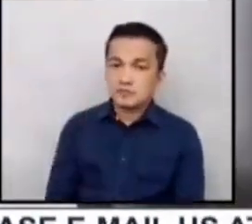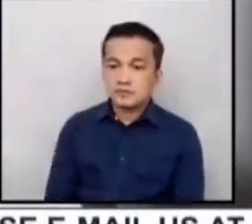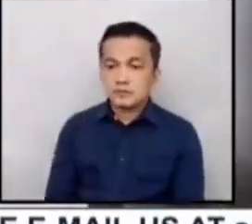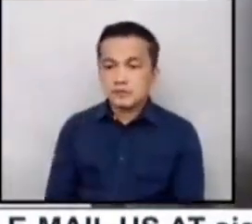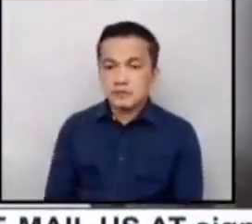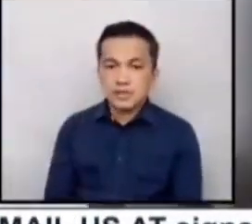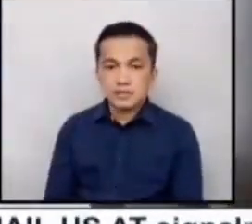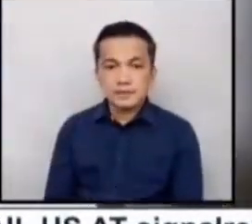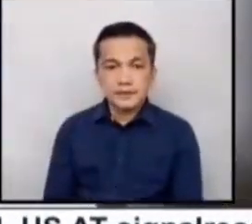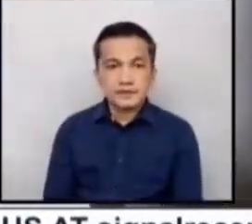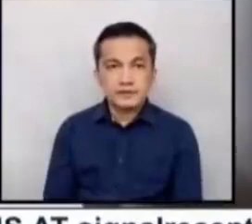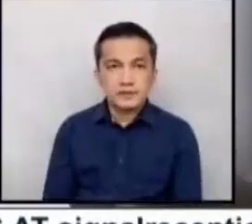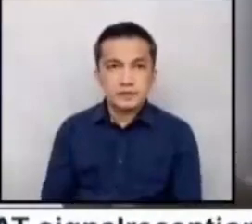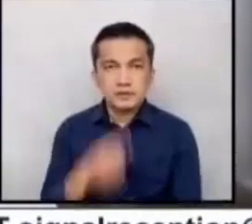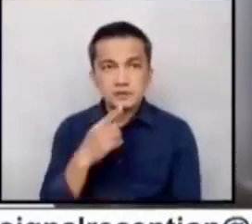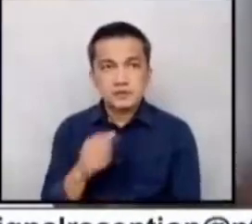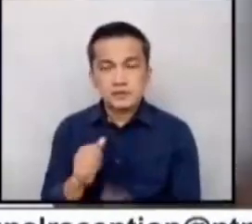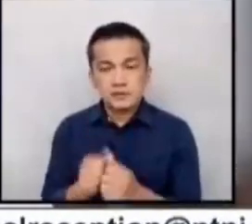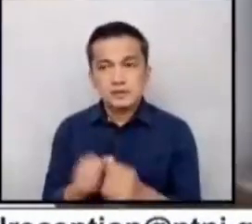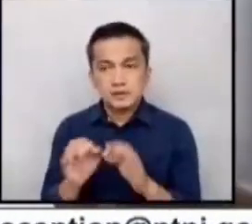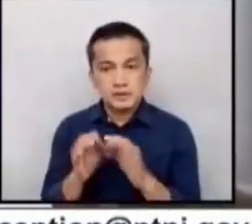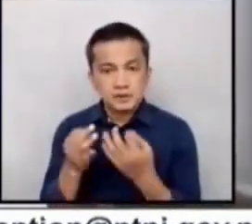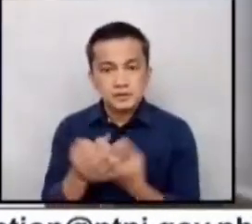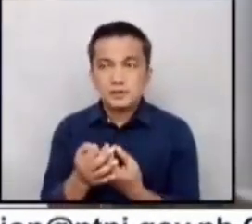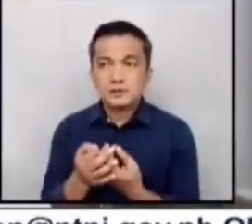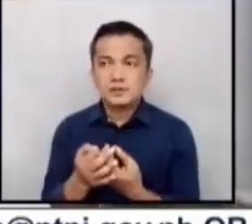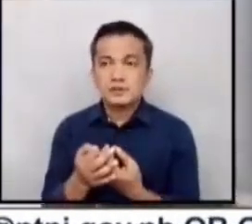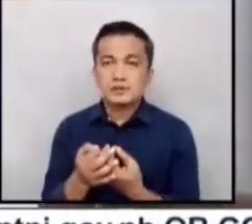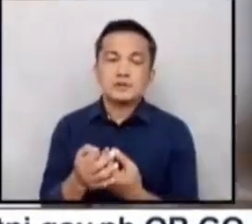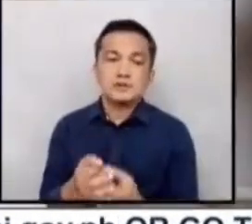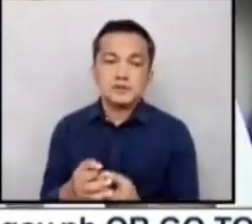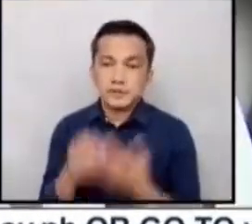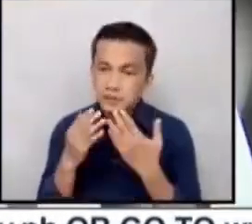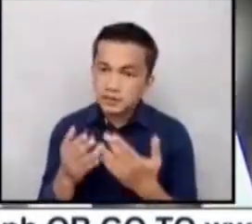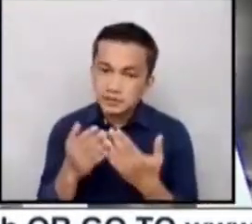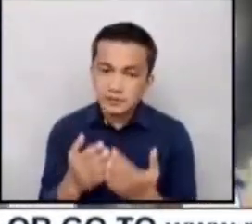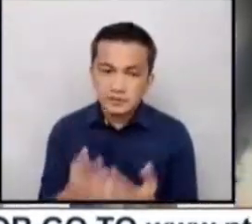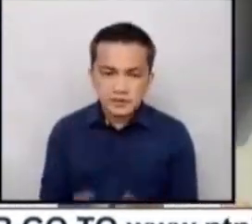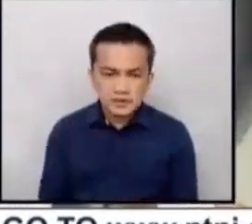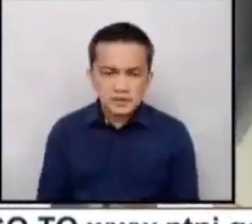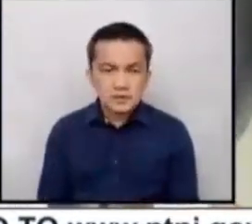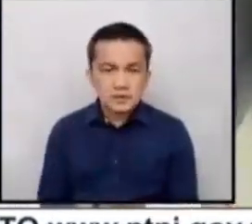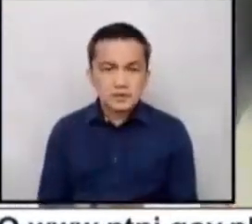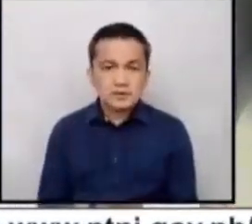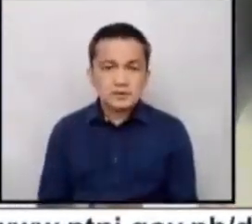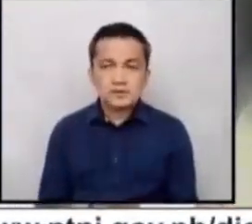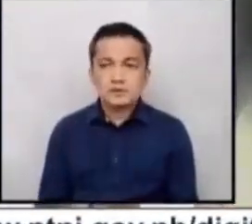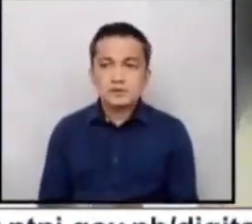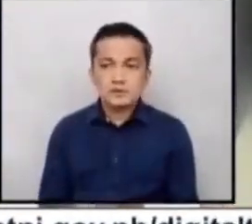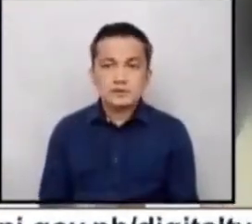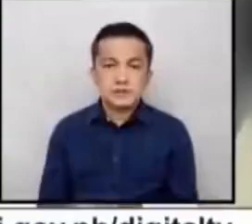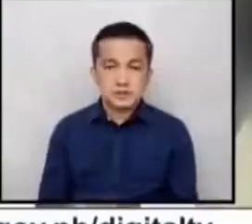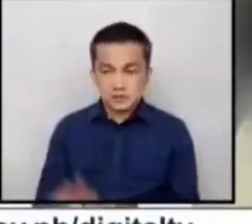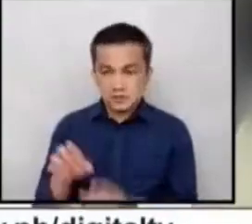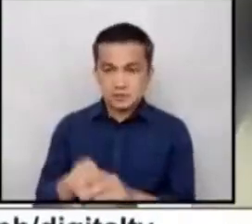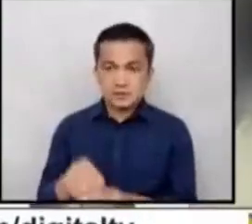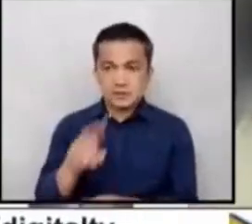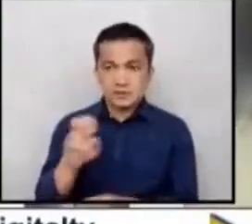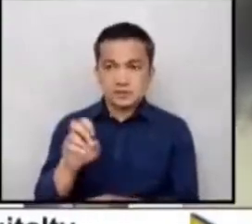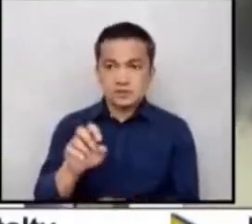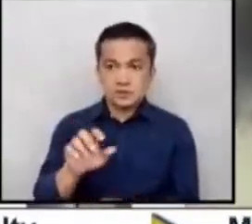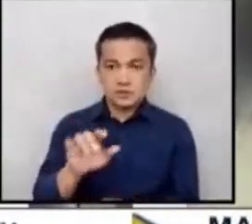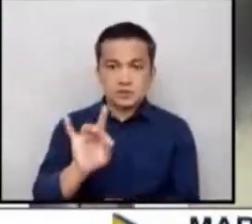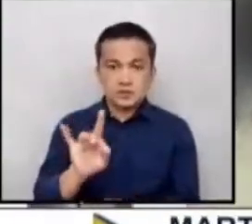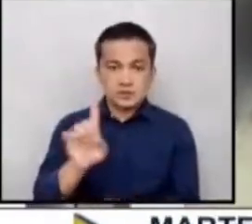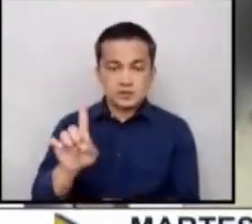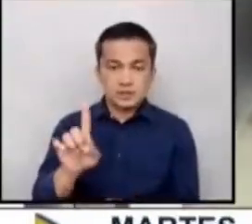Masama naman yung pamilya. Pasalamat po ako na tulungan ni. Kabilang siya sa 281 persons